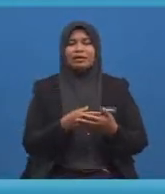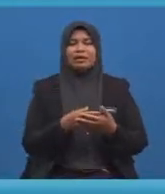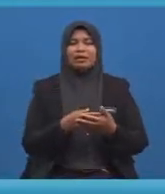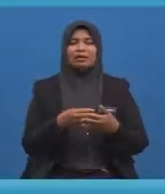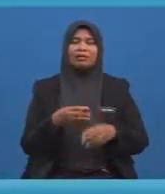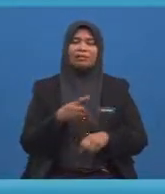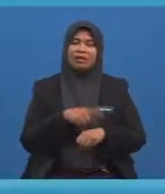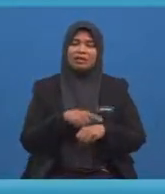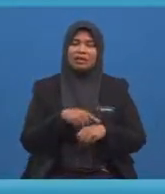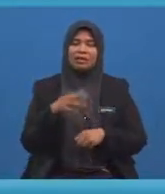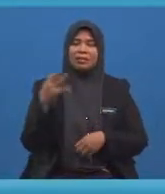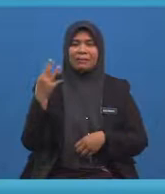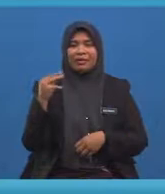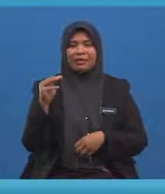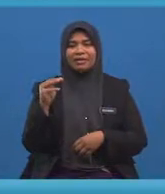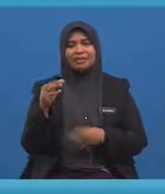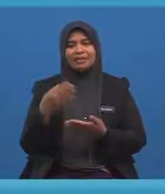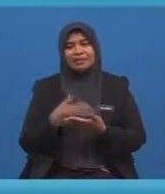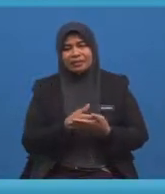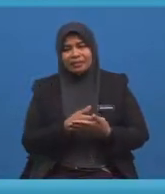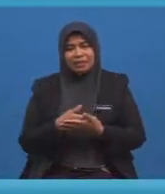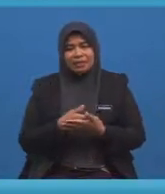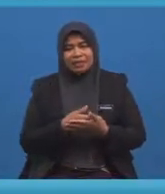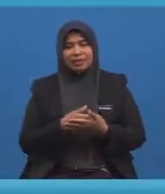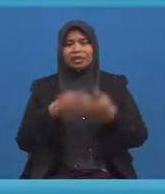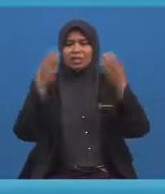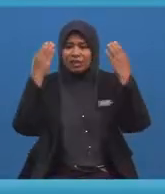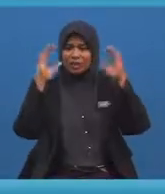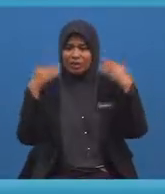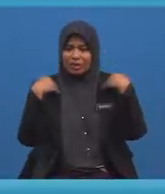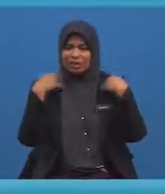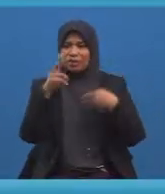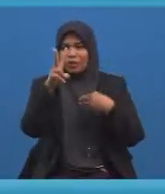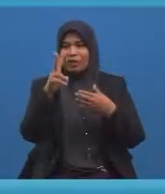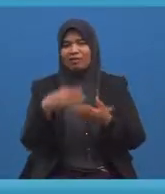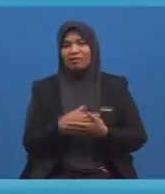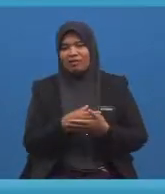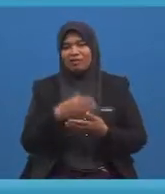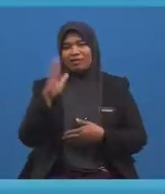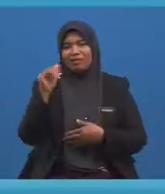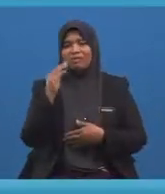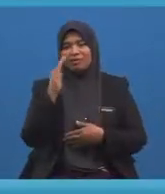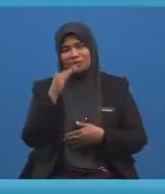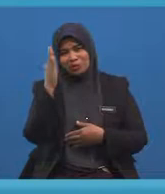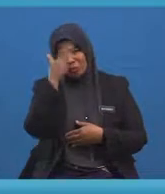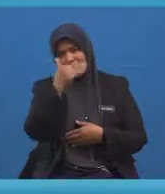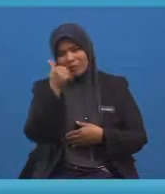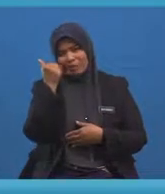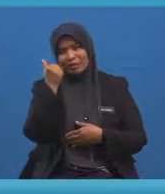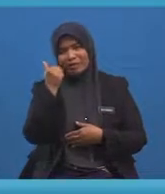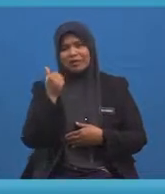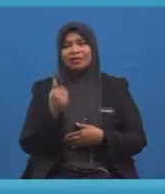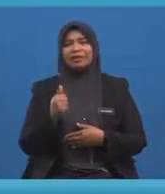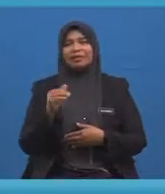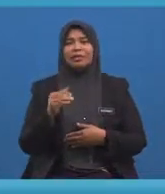mereka masih seorang bayi. Cikgu mempunyai dua anak yang comel sangat dan masa